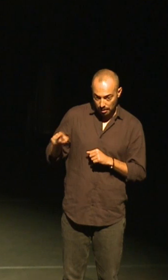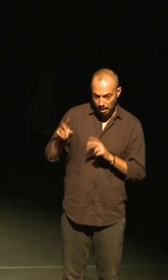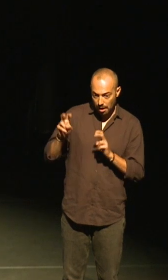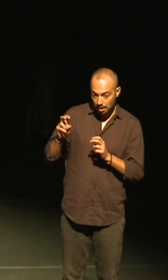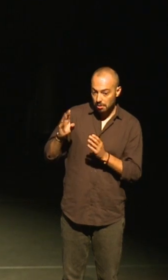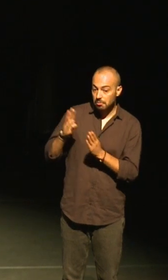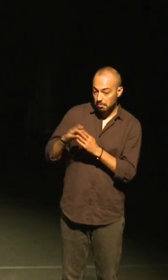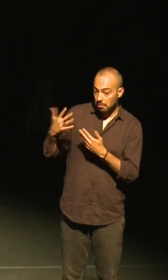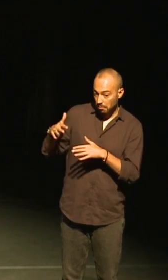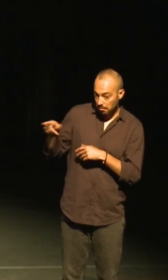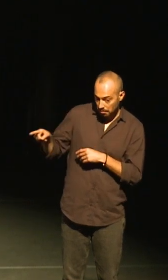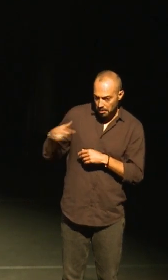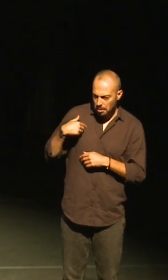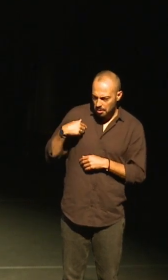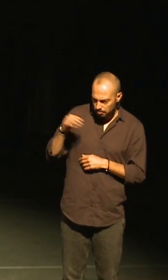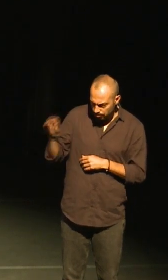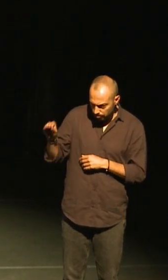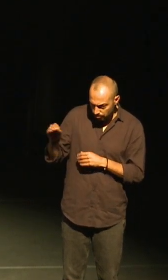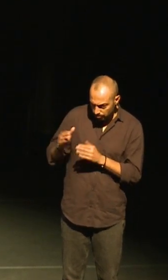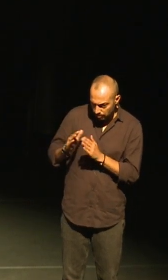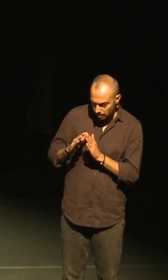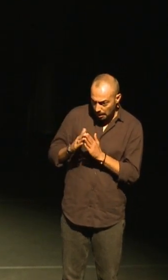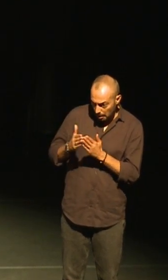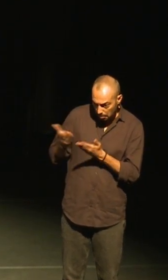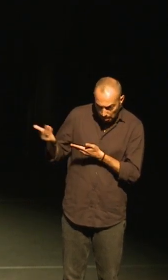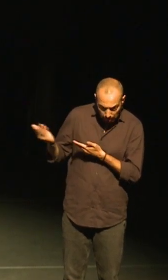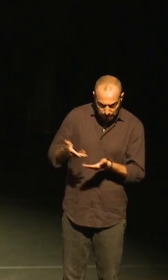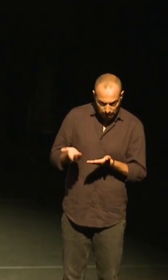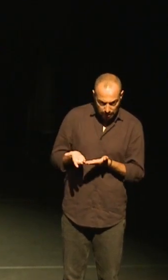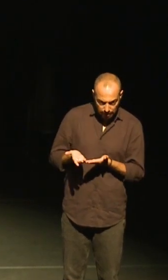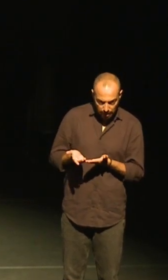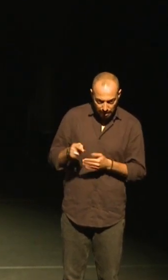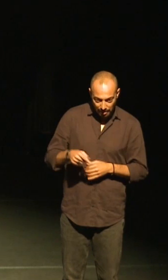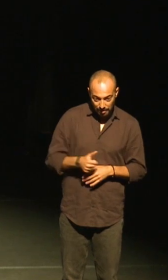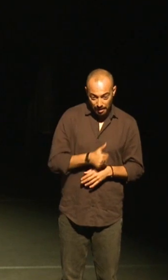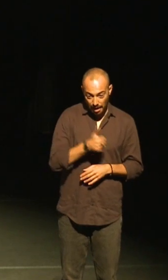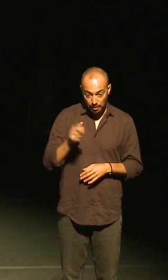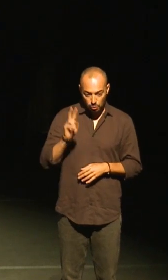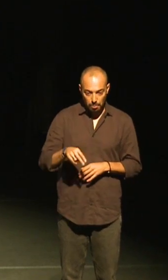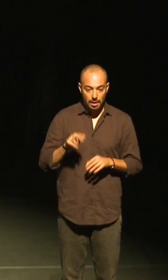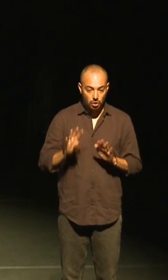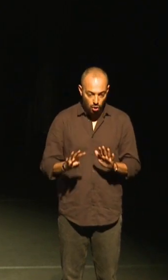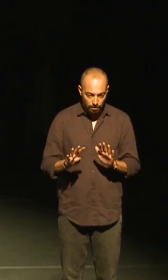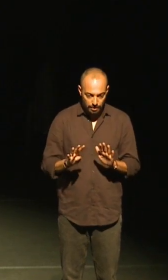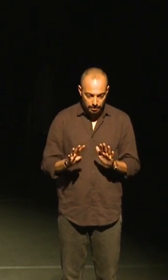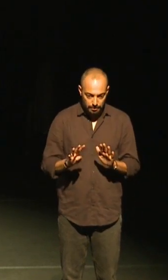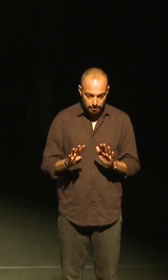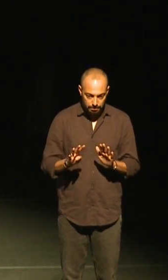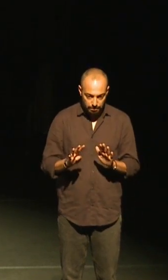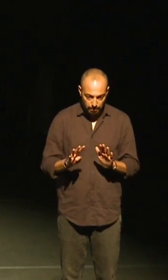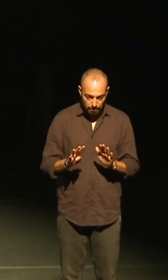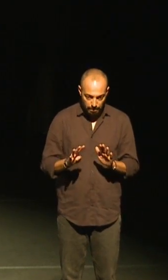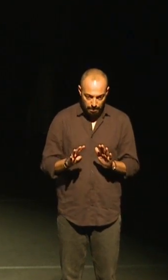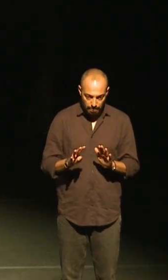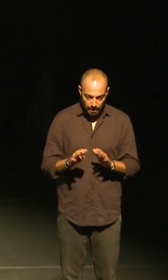la cosa che mi colpì in quella 2009 è Che tuttora mi resta è che